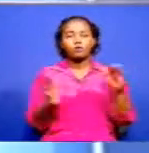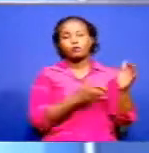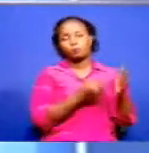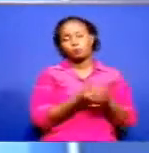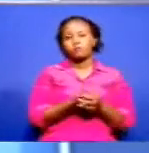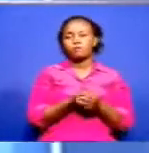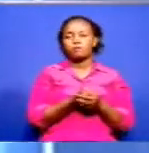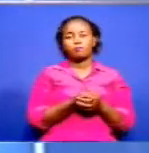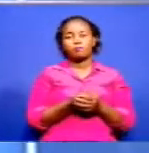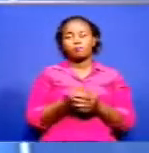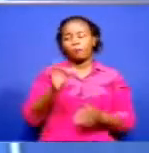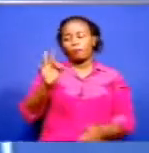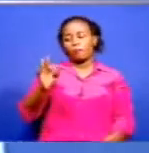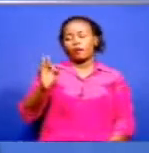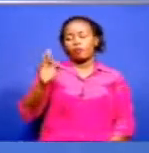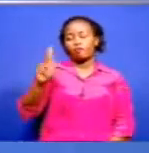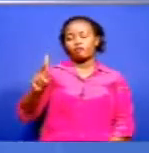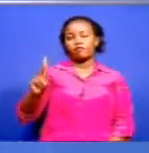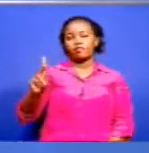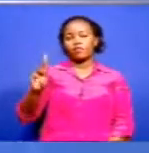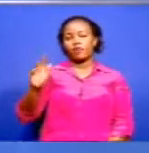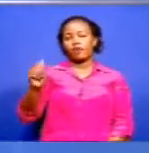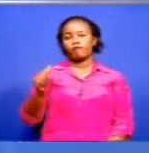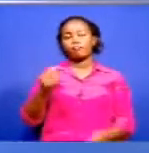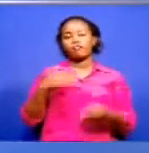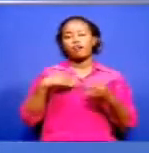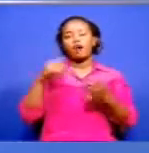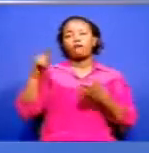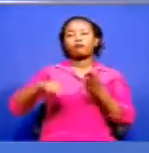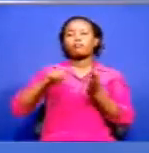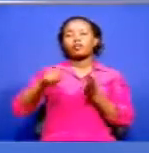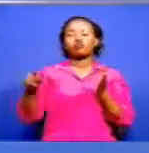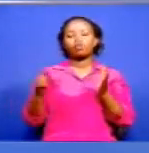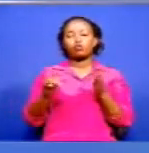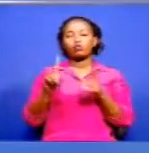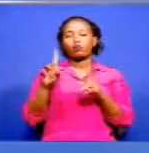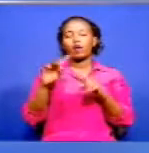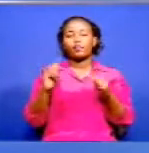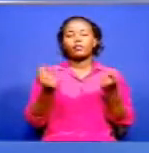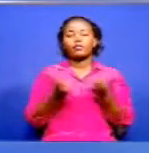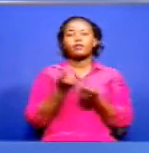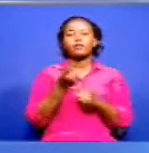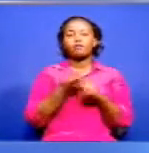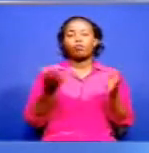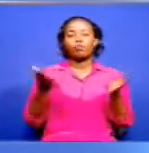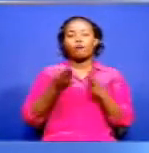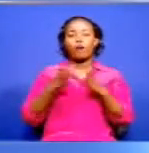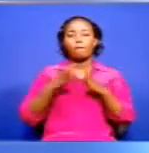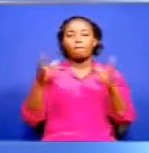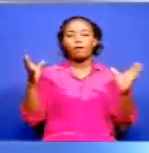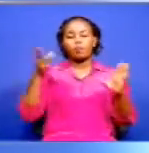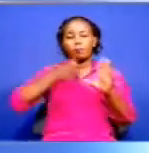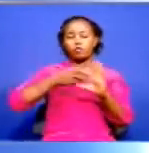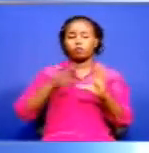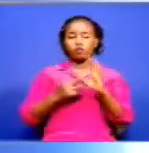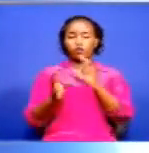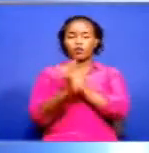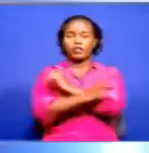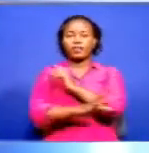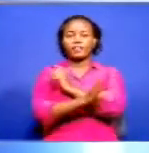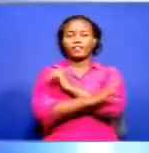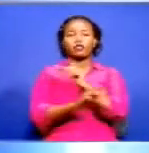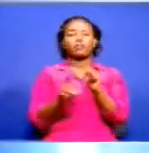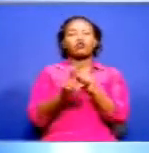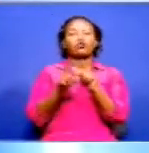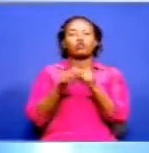Shirikisho la soka humu nchini FKF limepiga marufuku timu ya Zoo FC kutoka kwa ligi kuu ya soka humu nchini na kuishusha